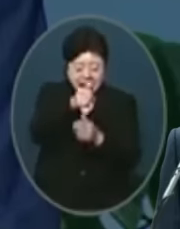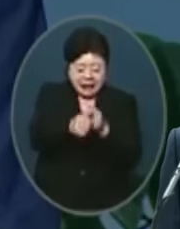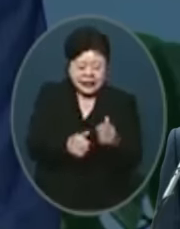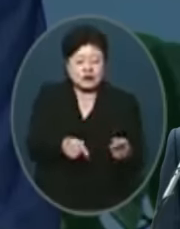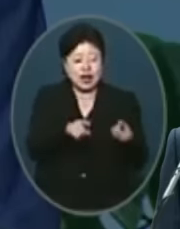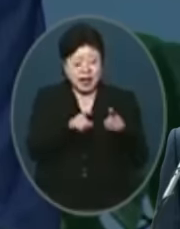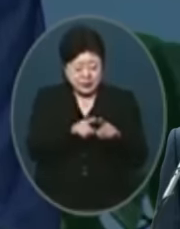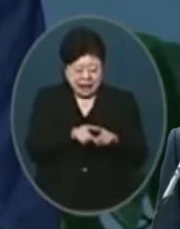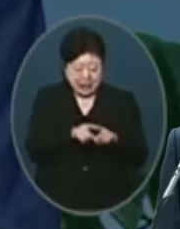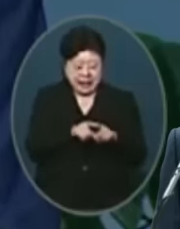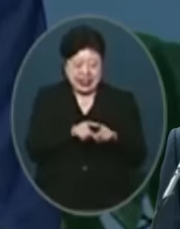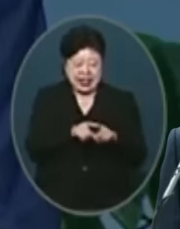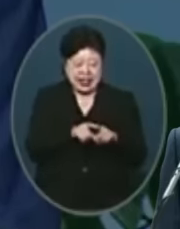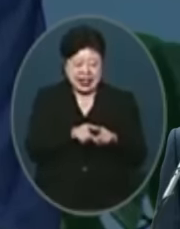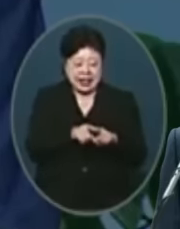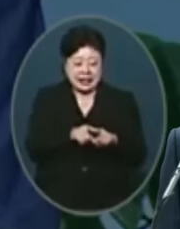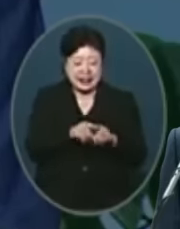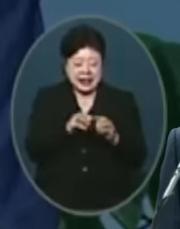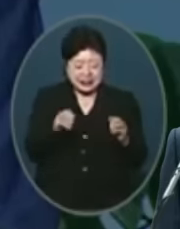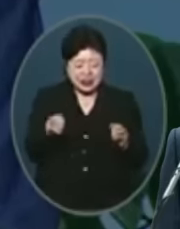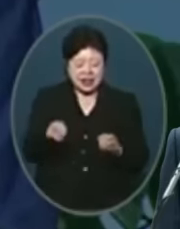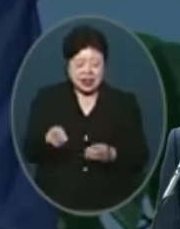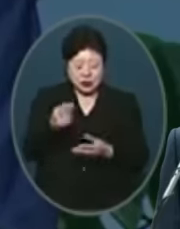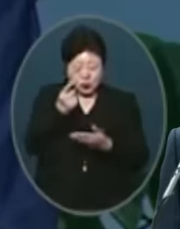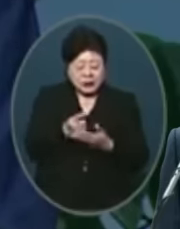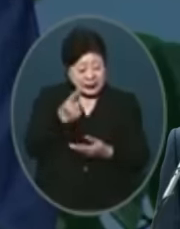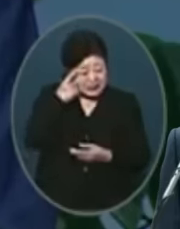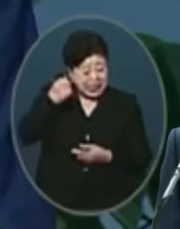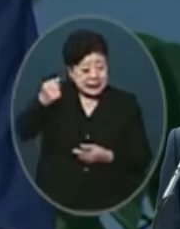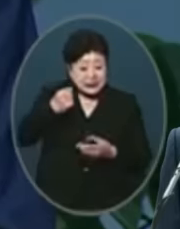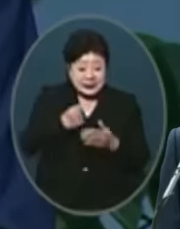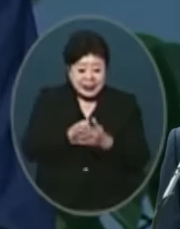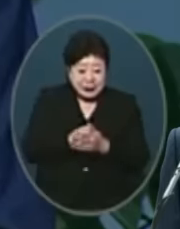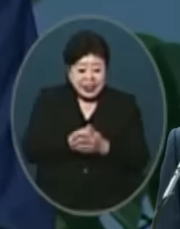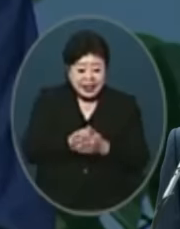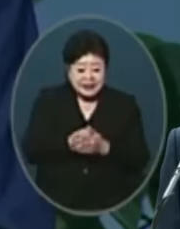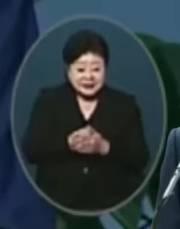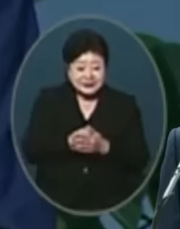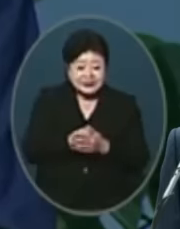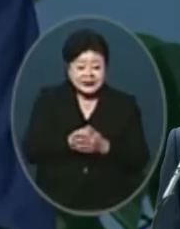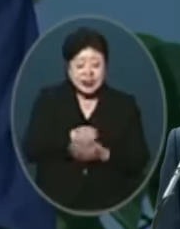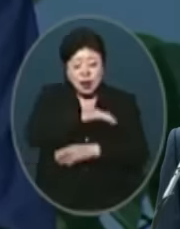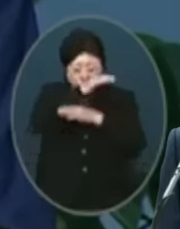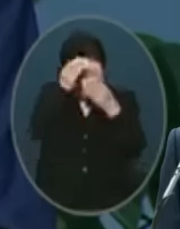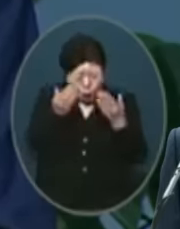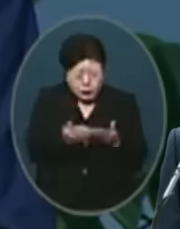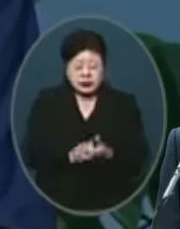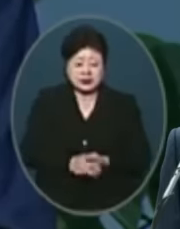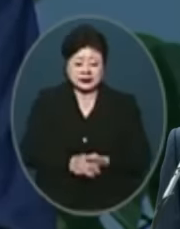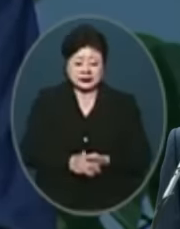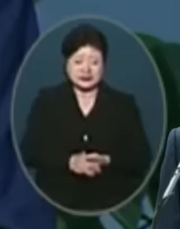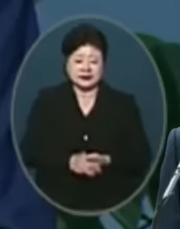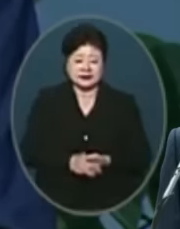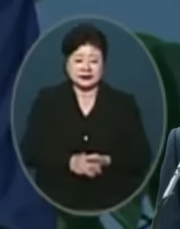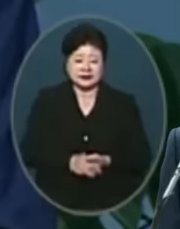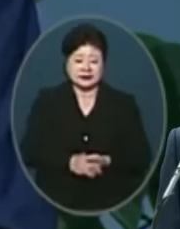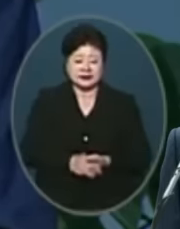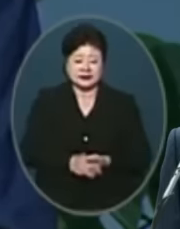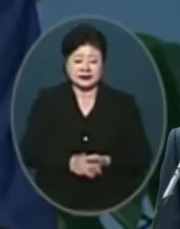하나님과 함께 이 땅에 쳐들어온다. 그렇게 생각했기 때문에 모든 것이